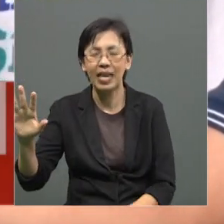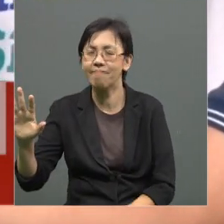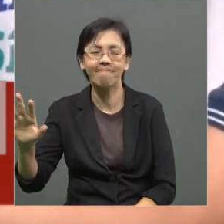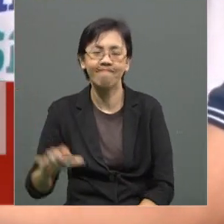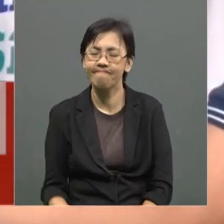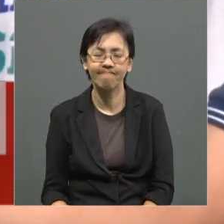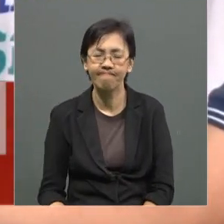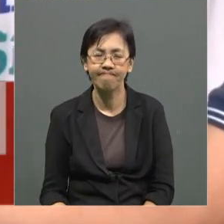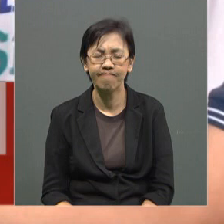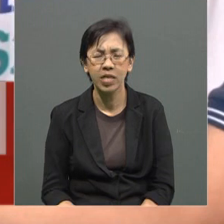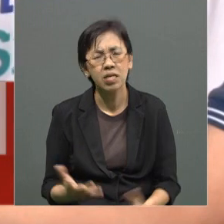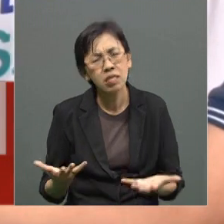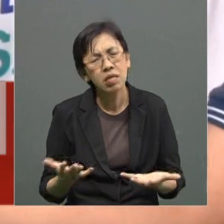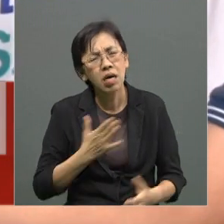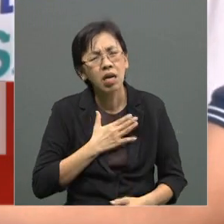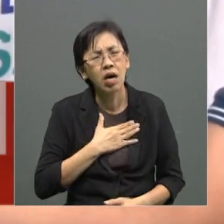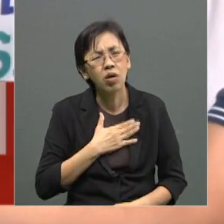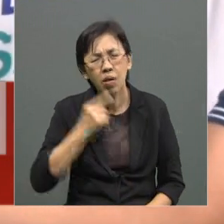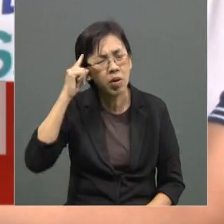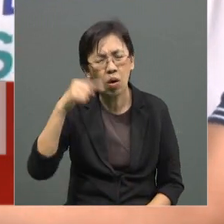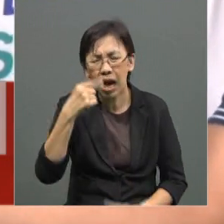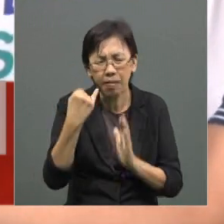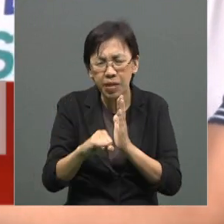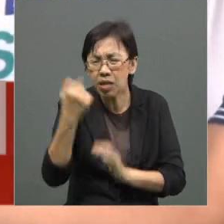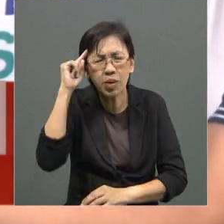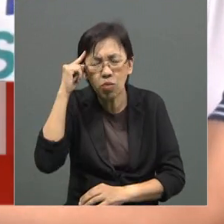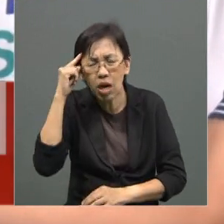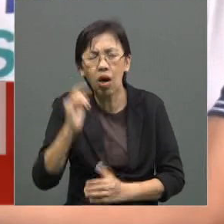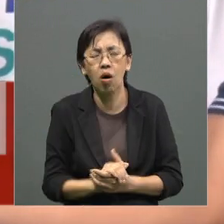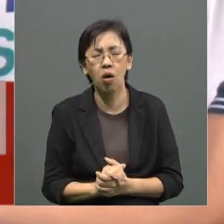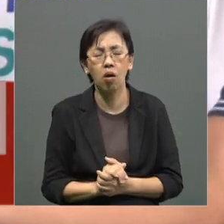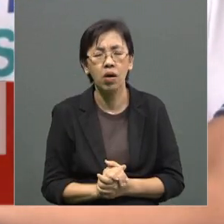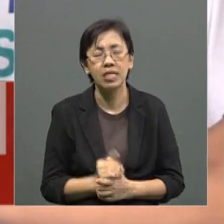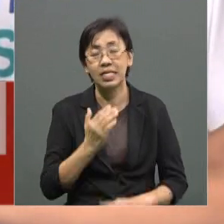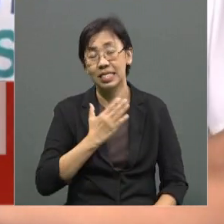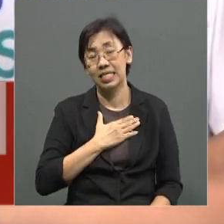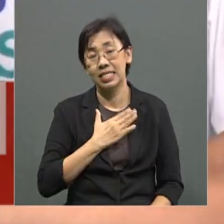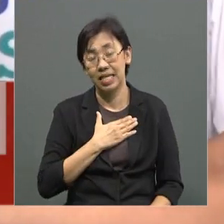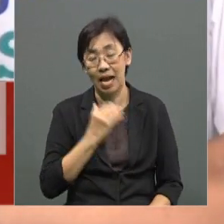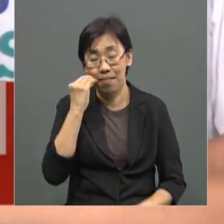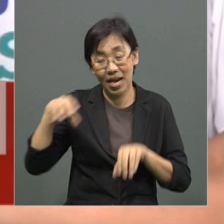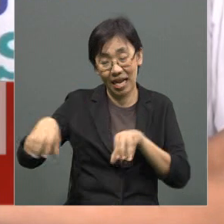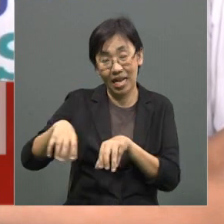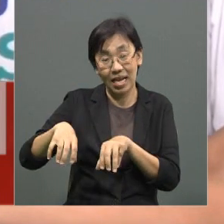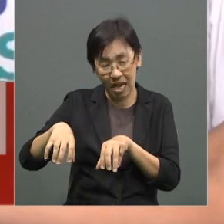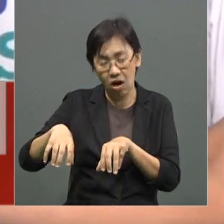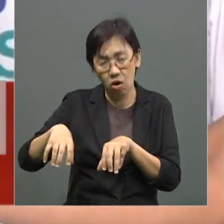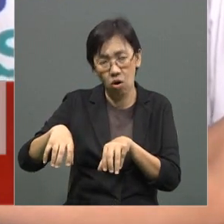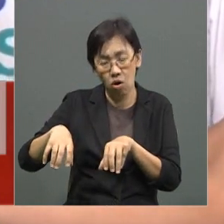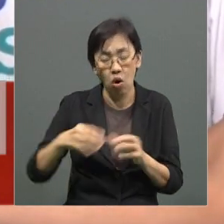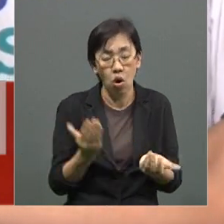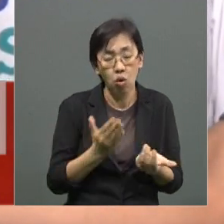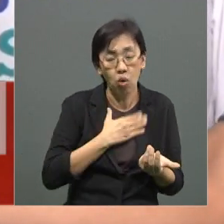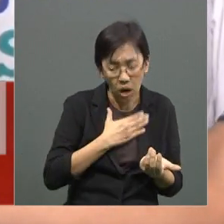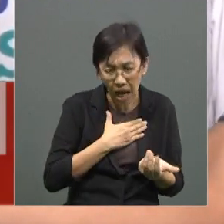ไงถึงแบบเรายังไม่ได้ตัวคนผิดจริงๆอะค่ะคือมันเกี่ยวโยงกับคดีที่ว่าเพื่อนบ้านที่เขาทำร้ายร่างกายลูกชาย